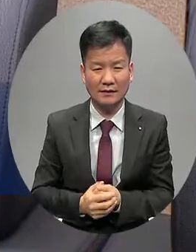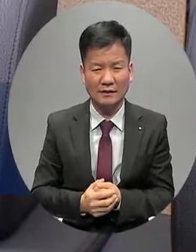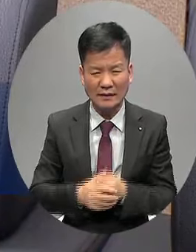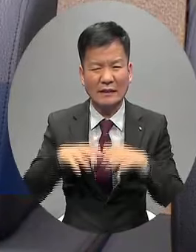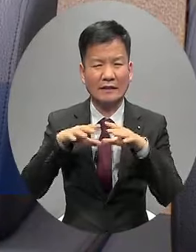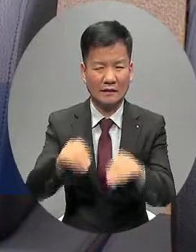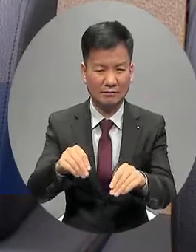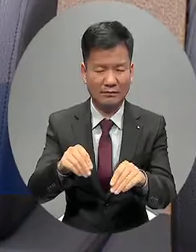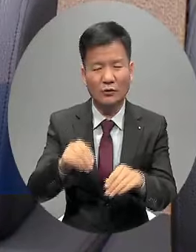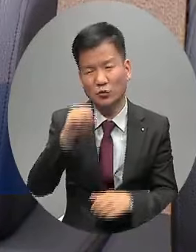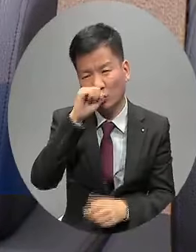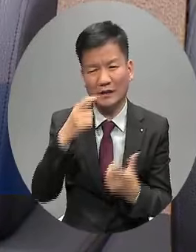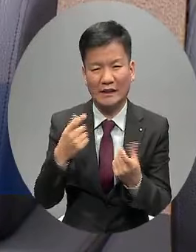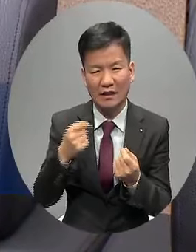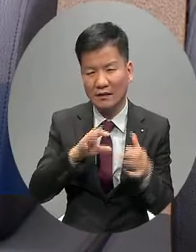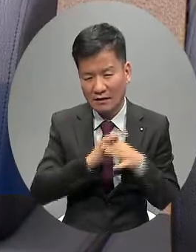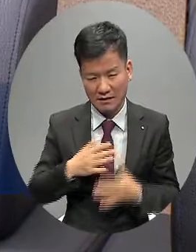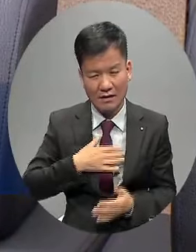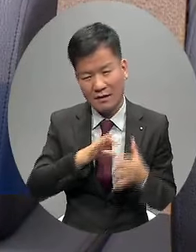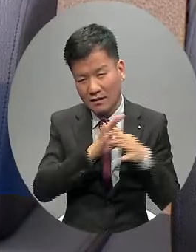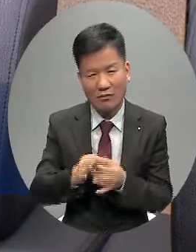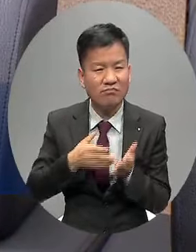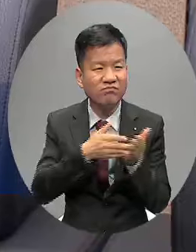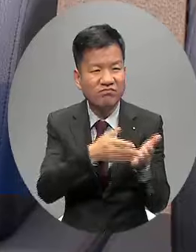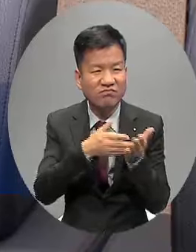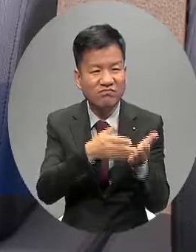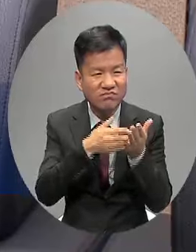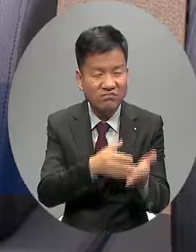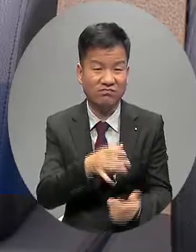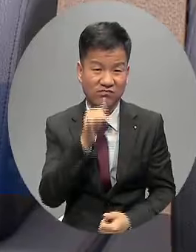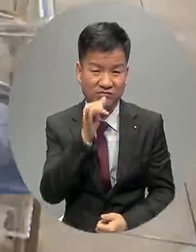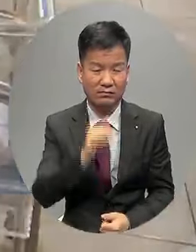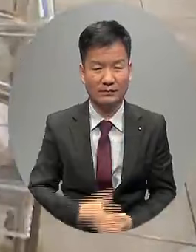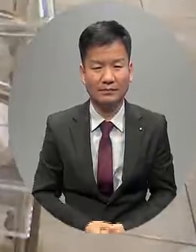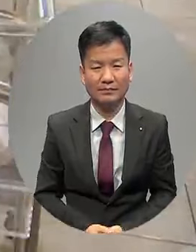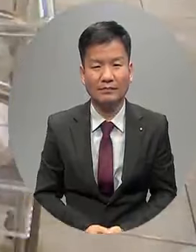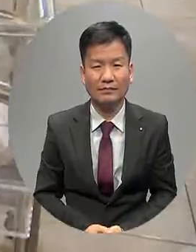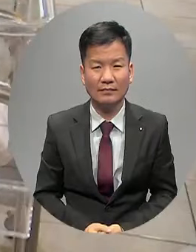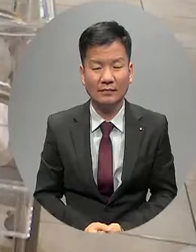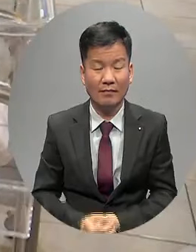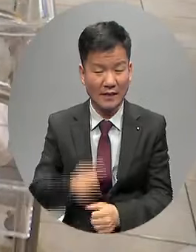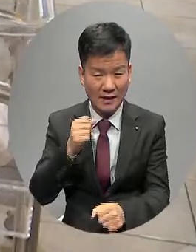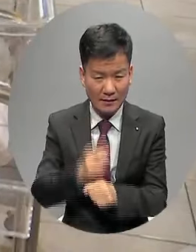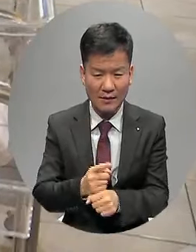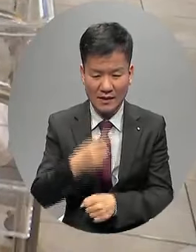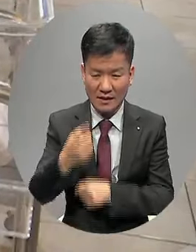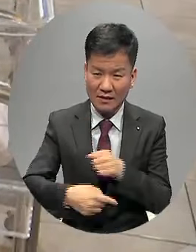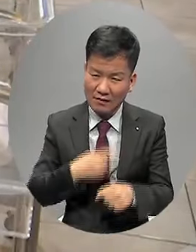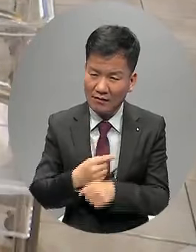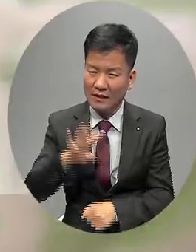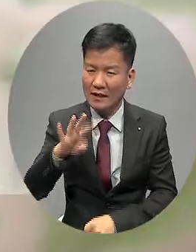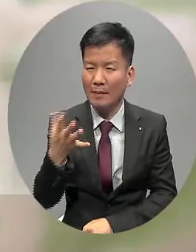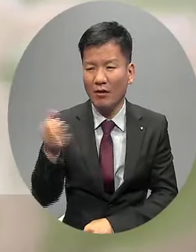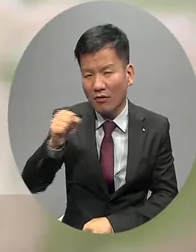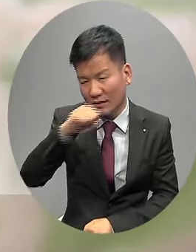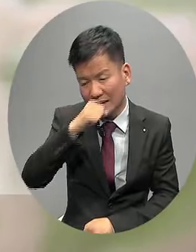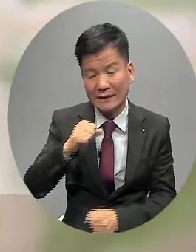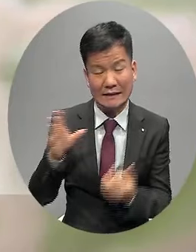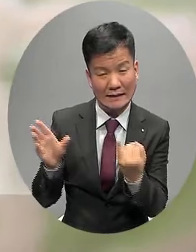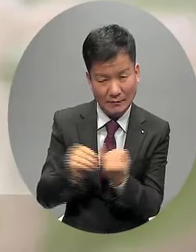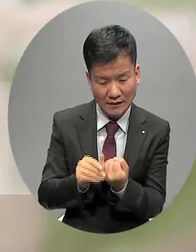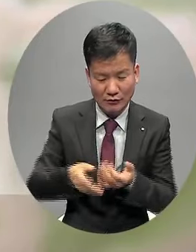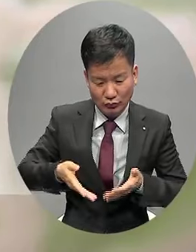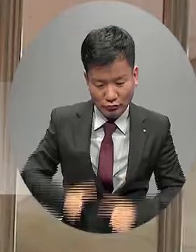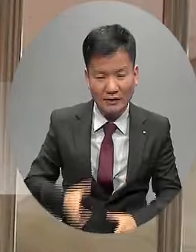그만두는 게 좋겠다고 지속적으로 제가 건의를 드렸던 상황이고. 이미 한 해 400억 원가량의 임신, 출산,